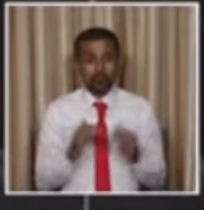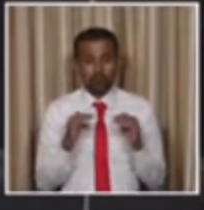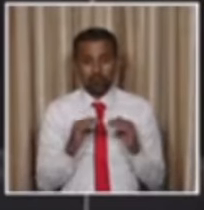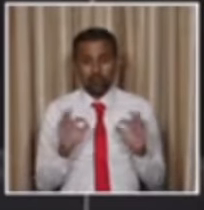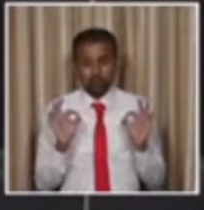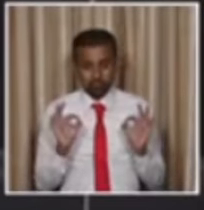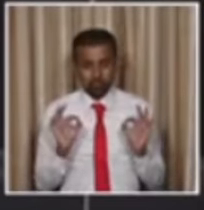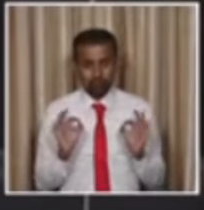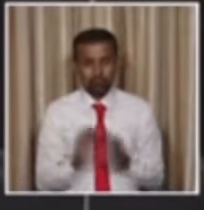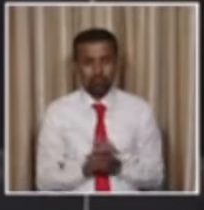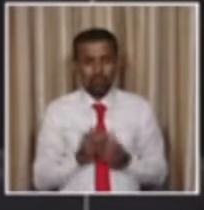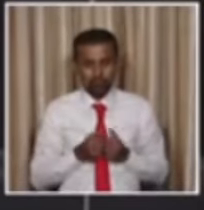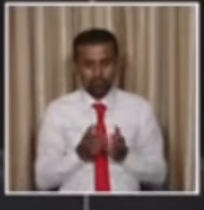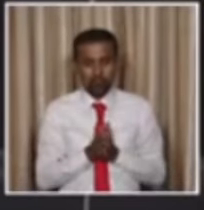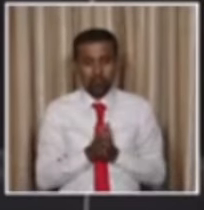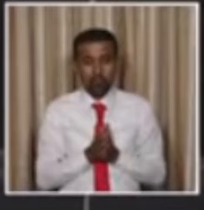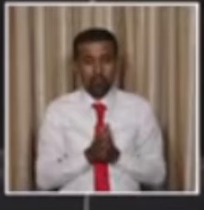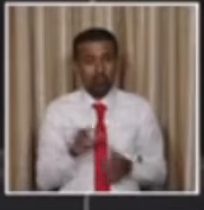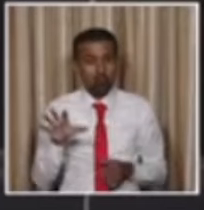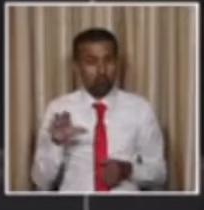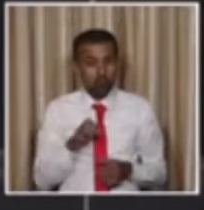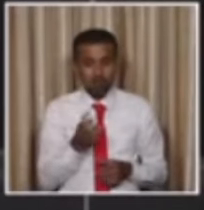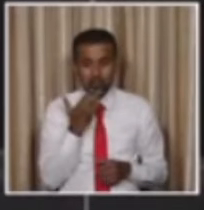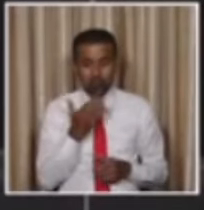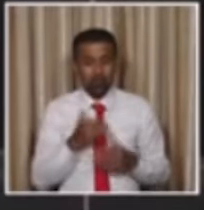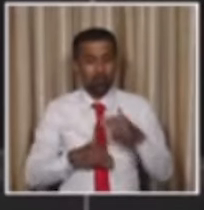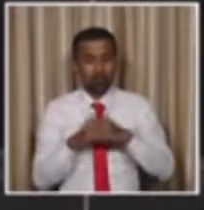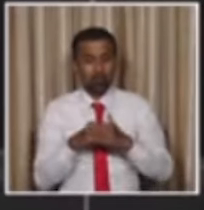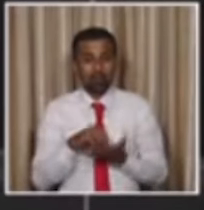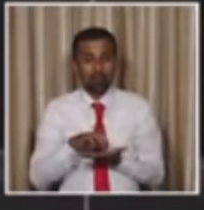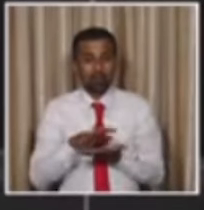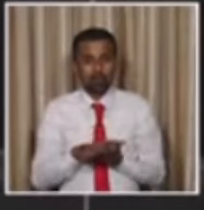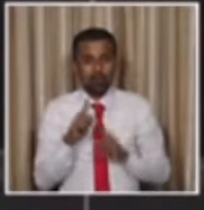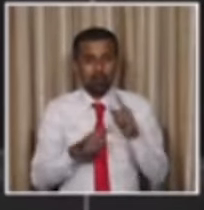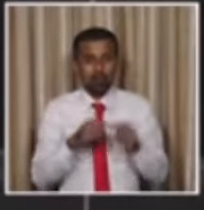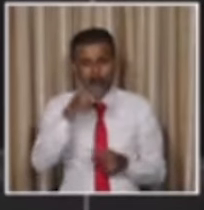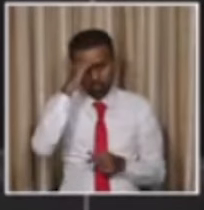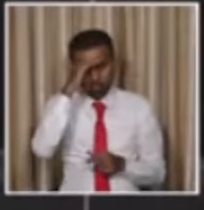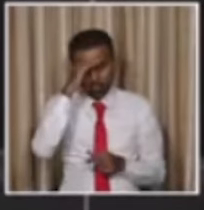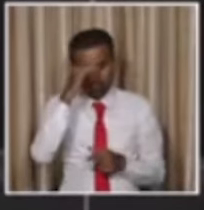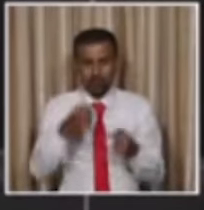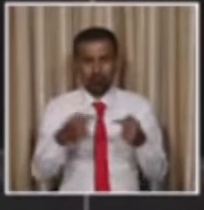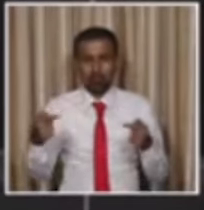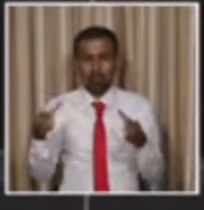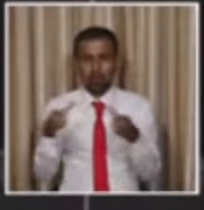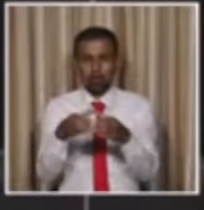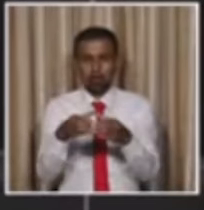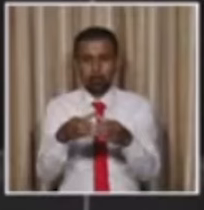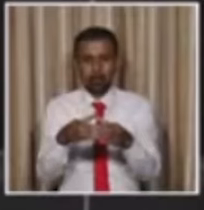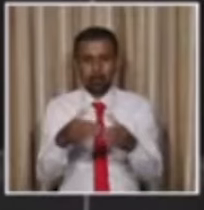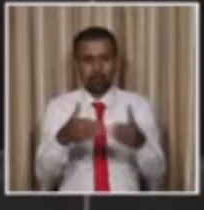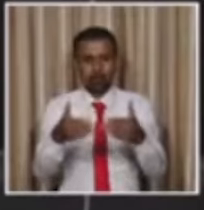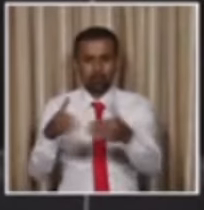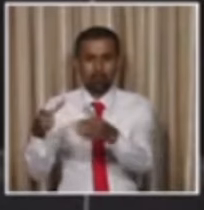සාධාරණත්වයේ තමන්ට පාවිච්චි කළ හැකි උපරිම තීරණයන් කතානායකතුමා විරුද්ධ පක්ෂයේ විවිධ